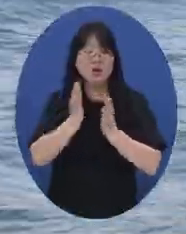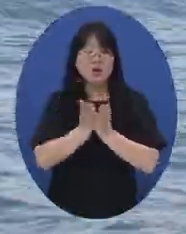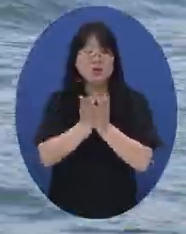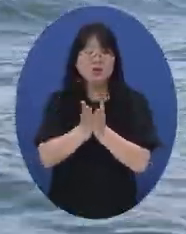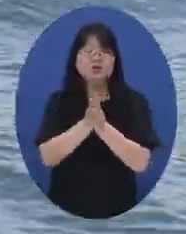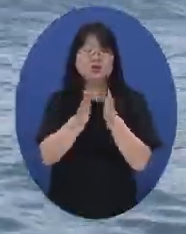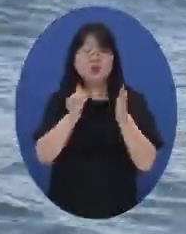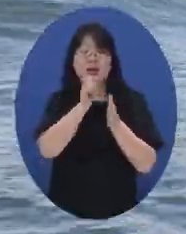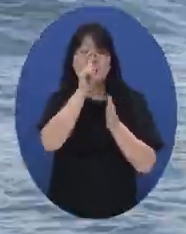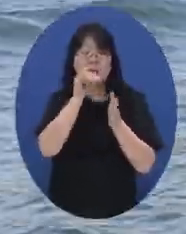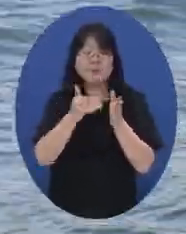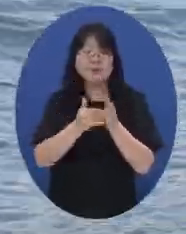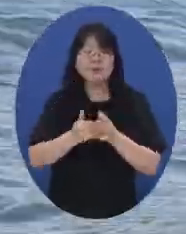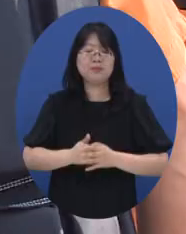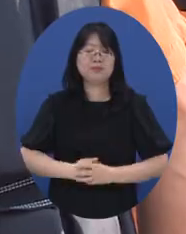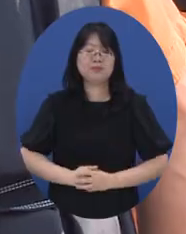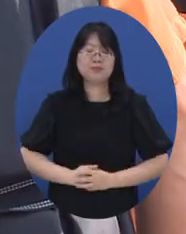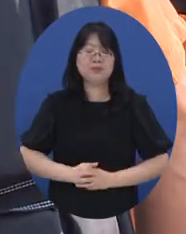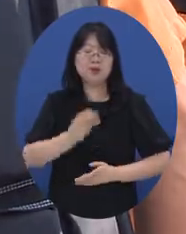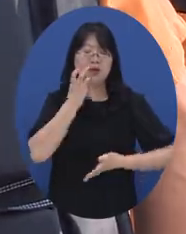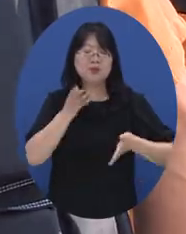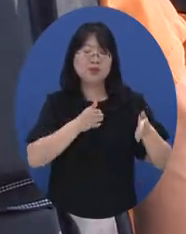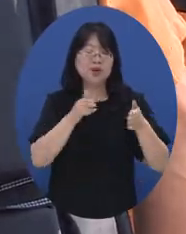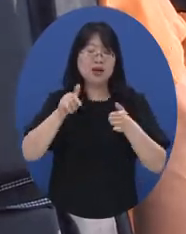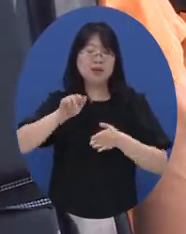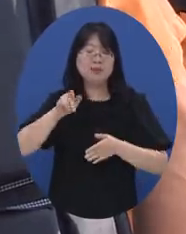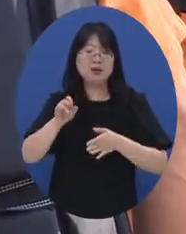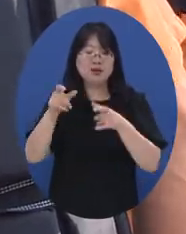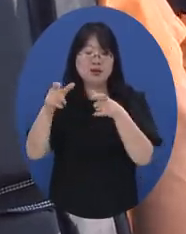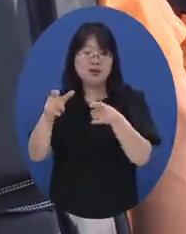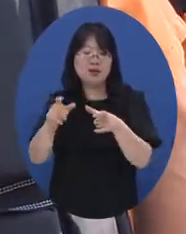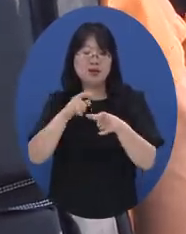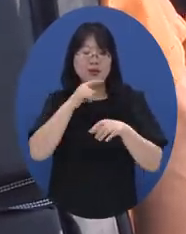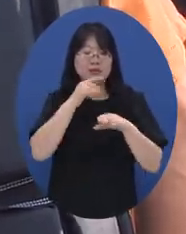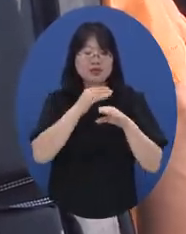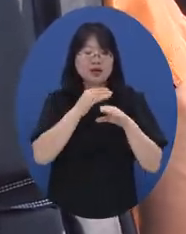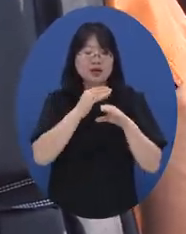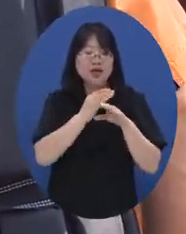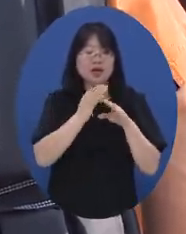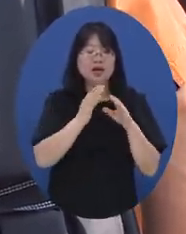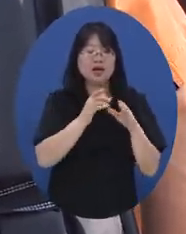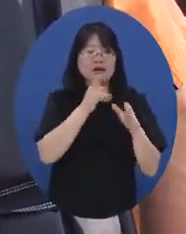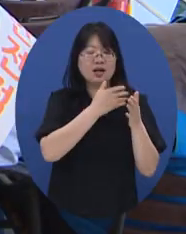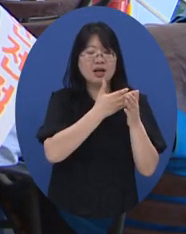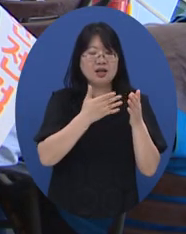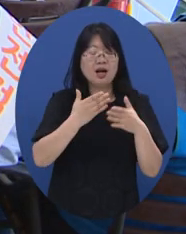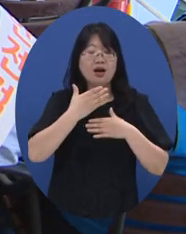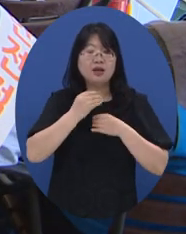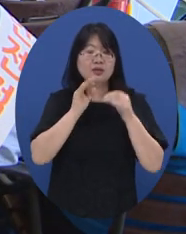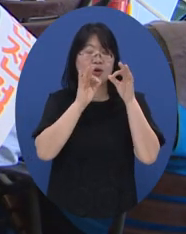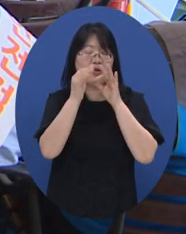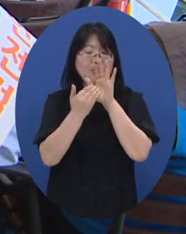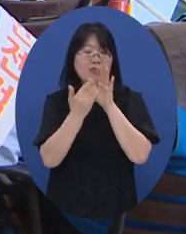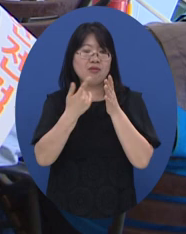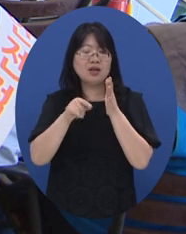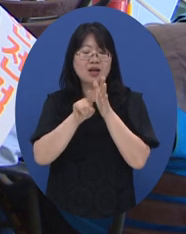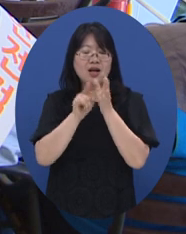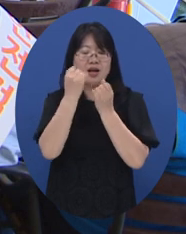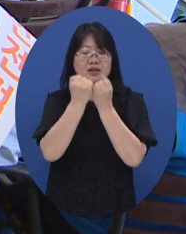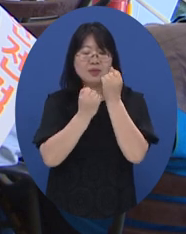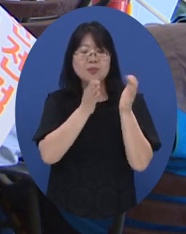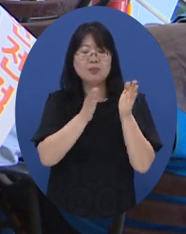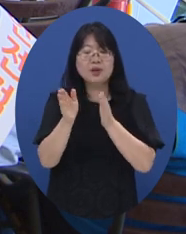순환구조대 보트도 출동합니다. 경기도가 가평군 북한강에서 여름철 수상 레저 안전사고 예방을